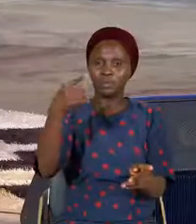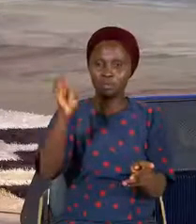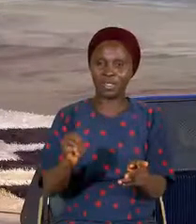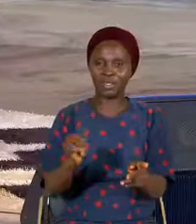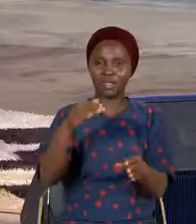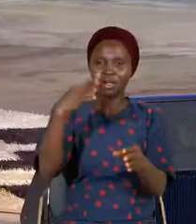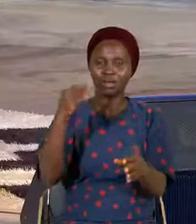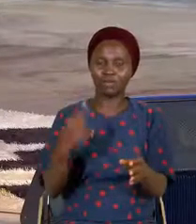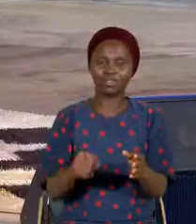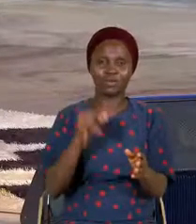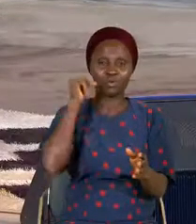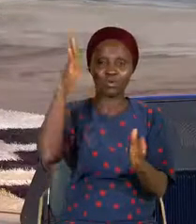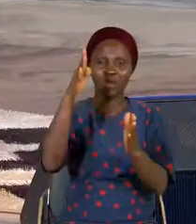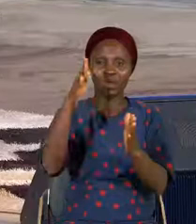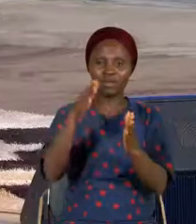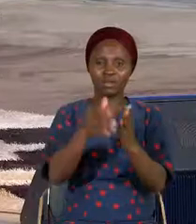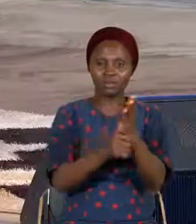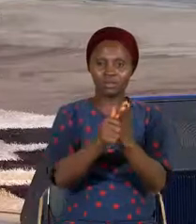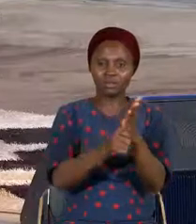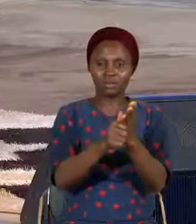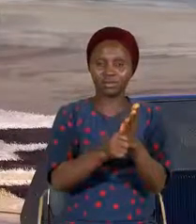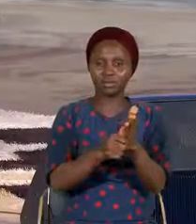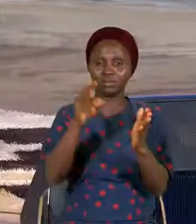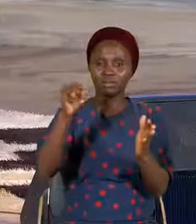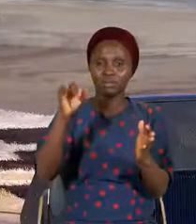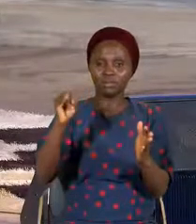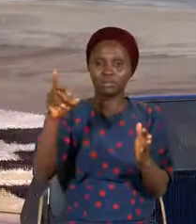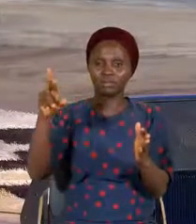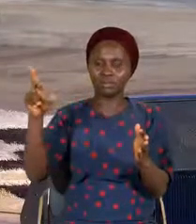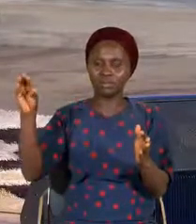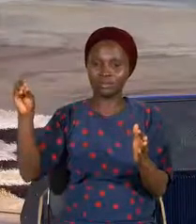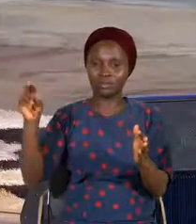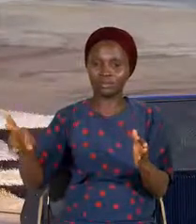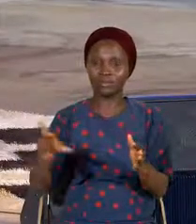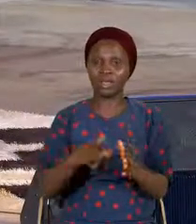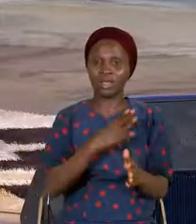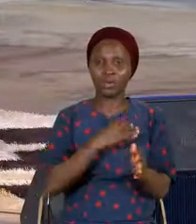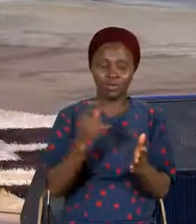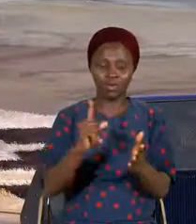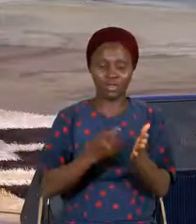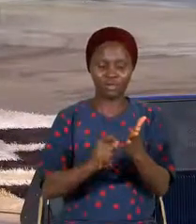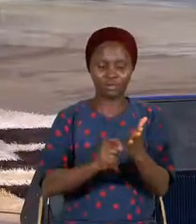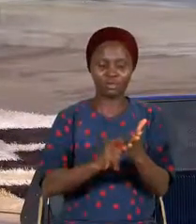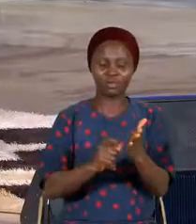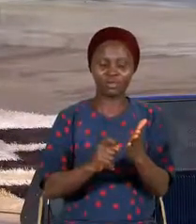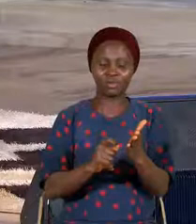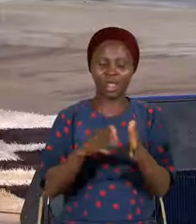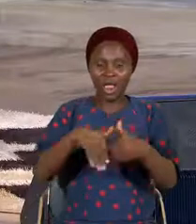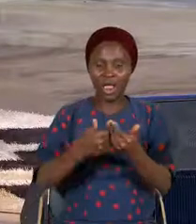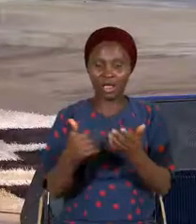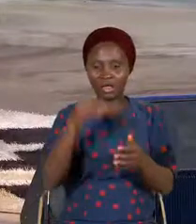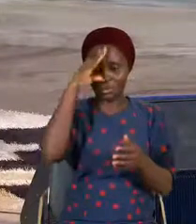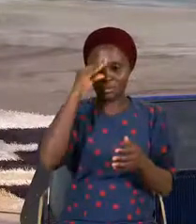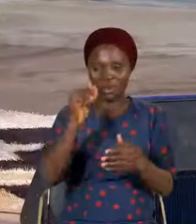page spéciale du miroir des femmes. Là où on décrit comment vraiment l'homme, il y avait un problème quand